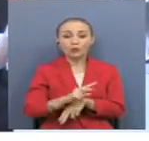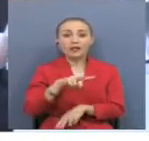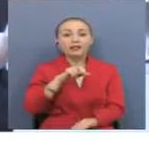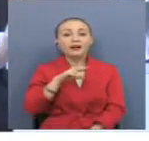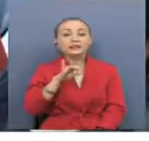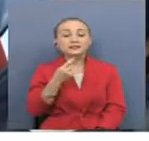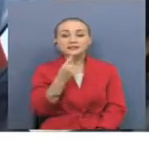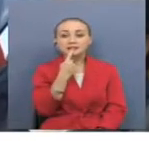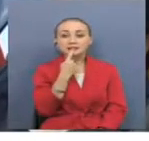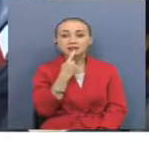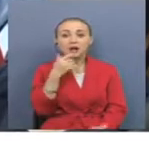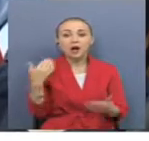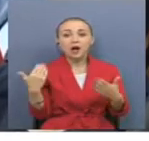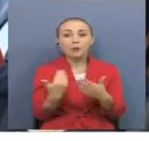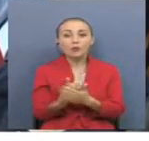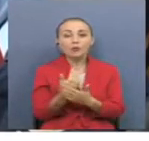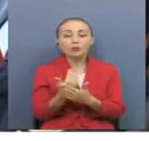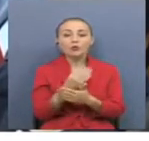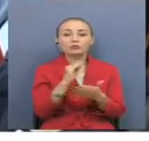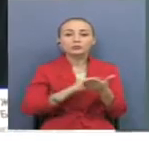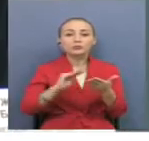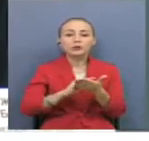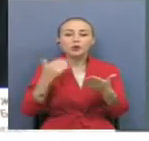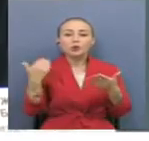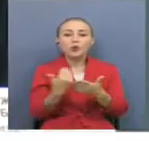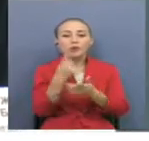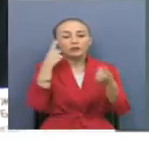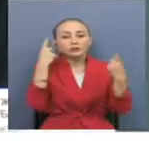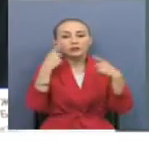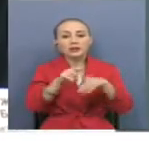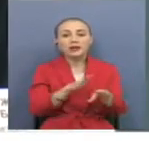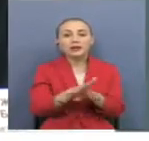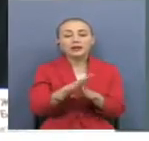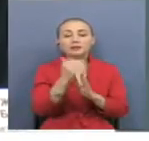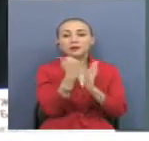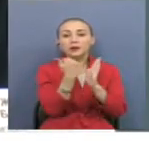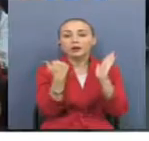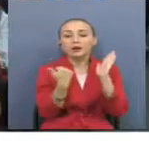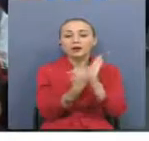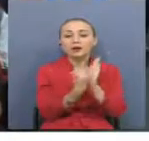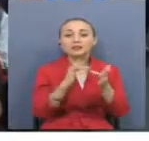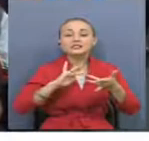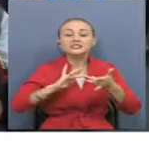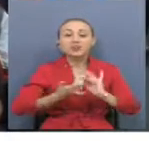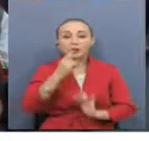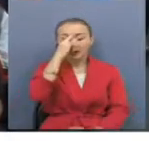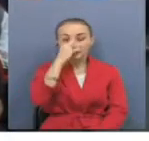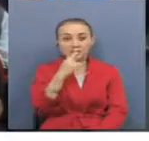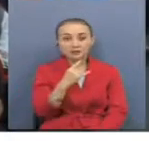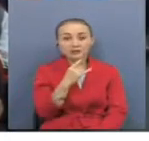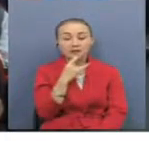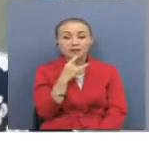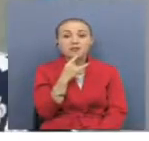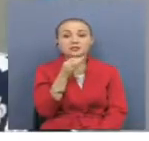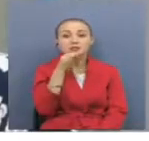саласындағы өзгерістер мәселелері талқыланып, инновациялар, идеялар ұсынылды. Сонымен қатар білім беру жүйесіндегі жаңашылдықтар туралы кеңінен